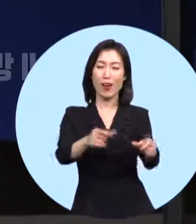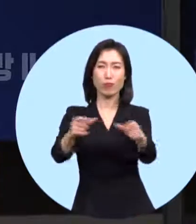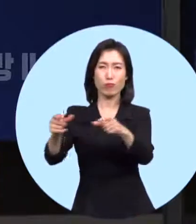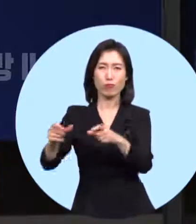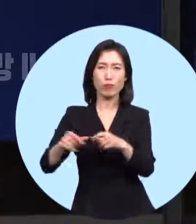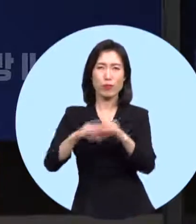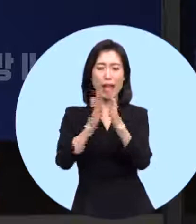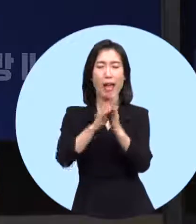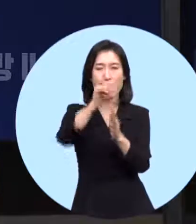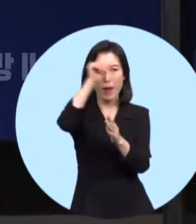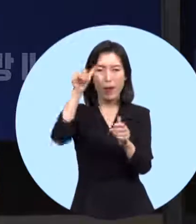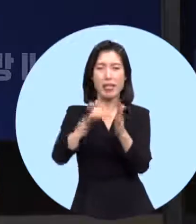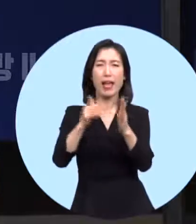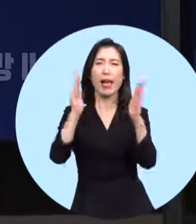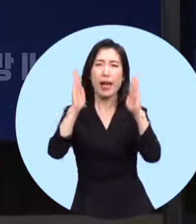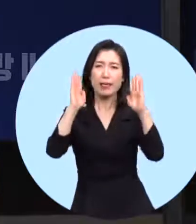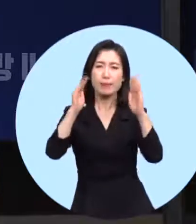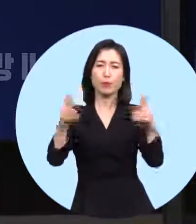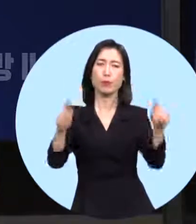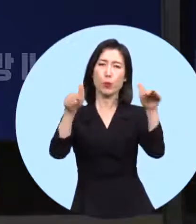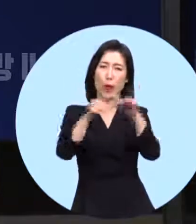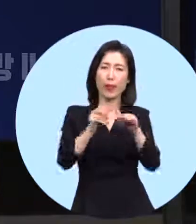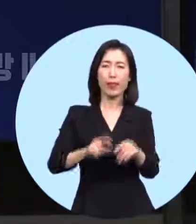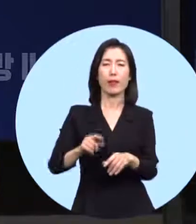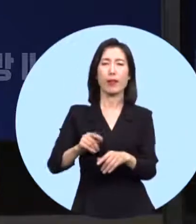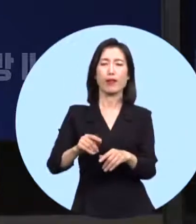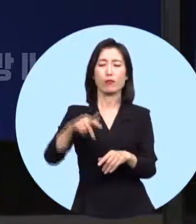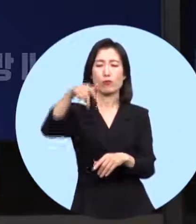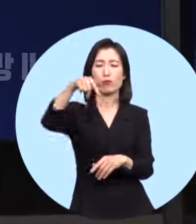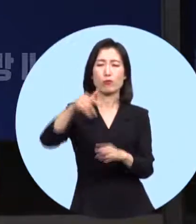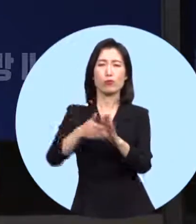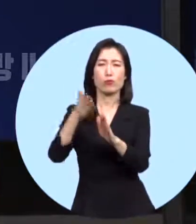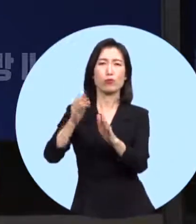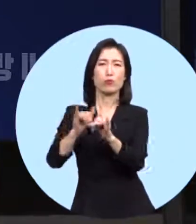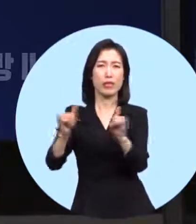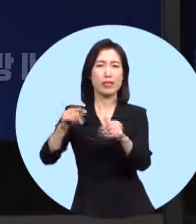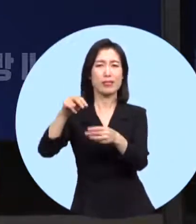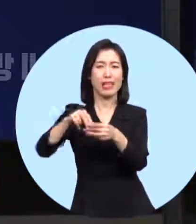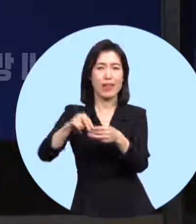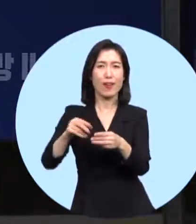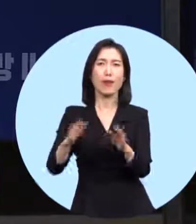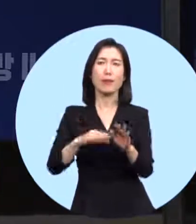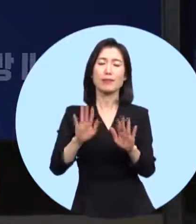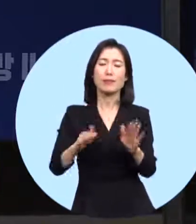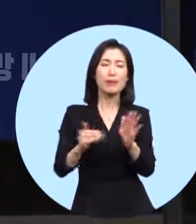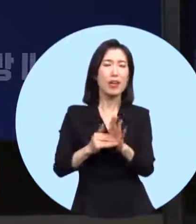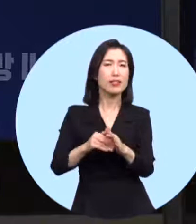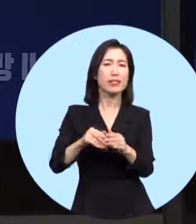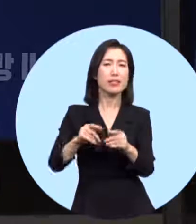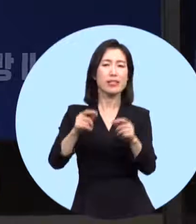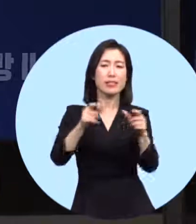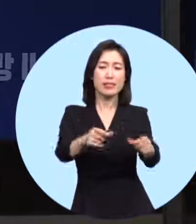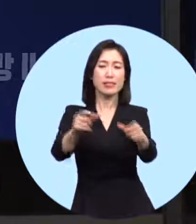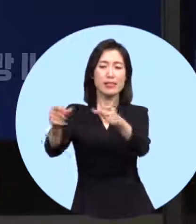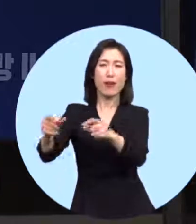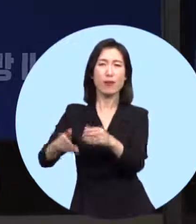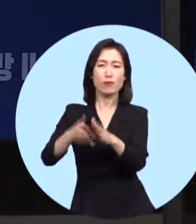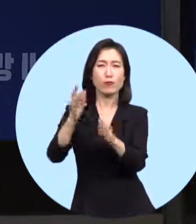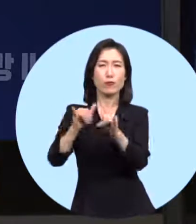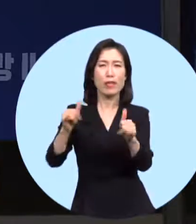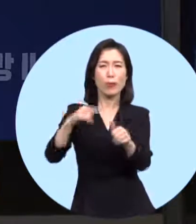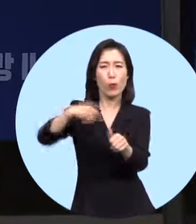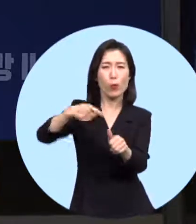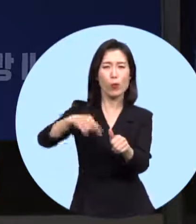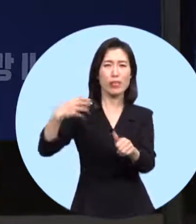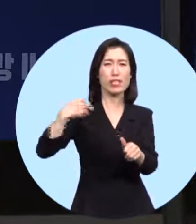많은 평생학습관이라든가 주민센터라든가 이제 주민들의 학습을 알게 모르게 굉장히 많이 도와주었던